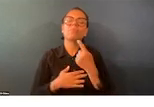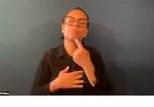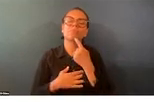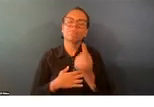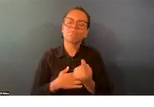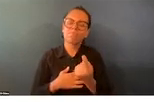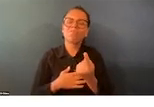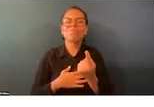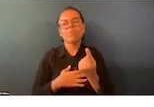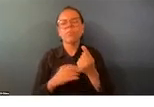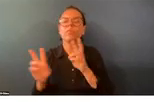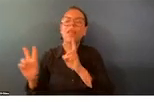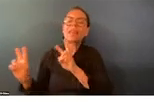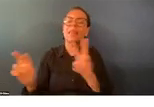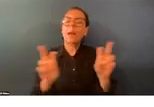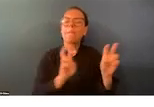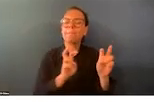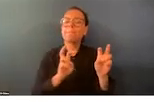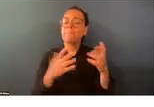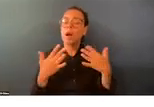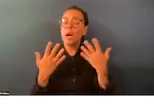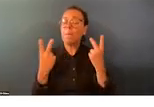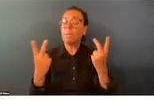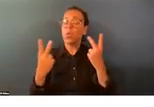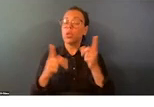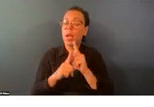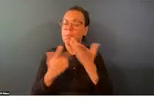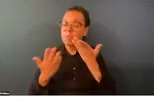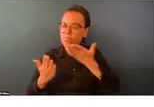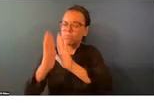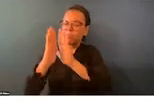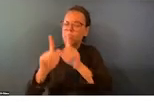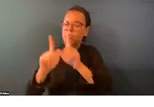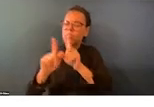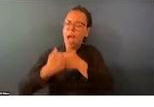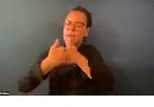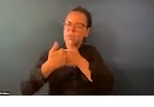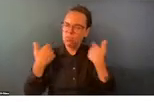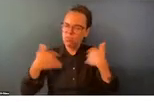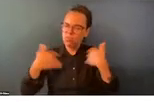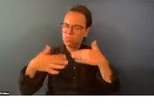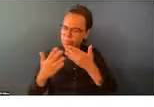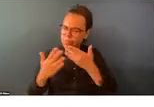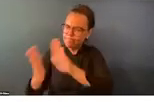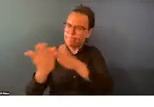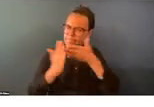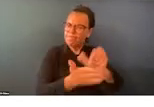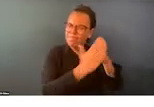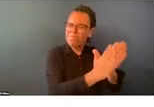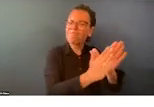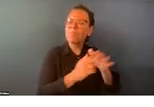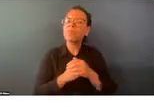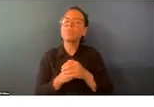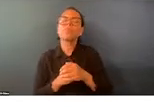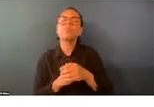это ледниками. Мы прекрасно все видим и знаем, что таяние ледников год за годом приводит